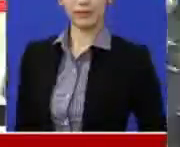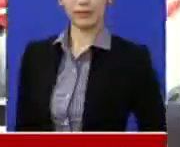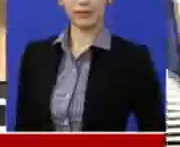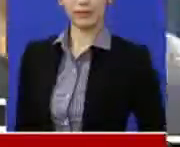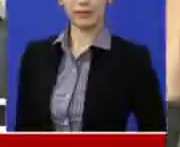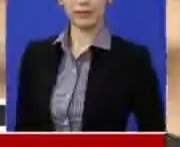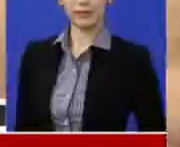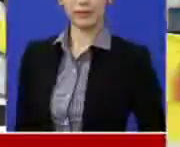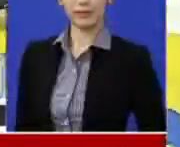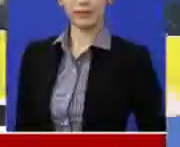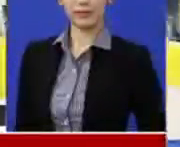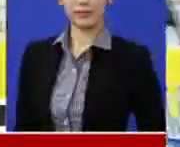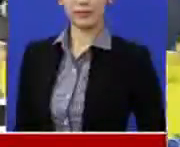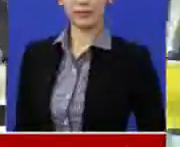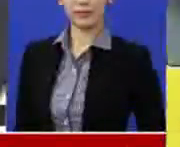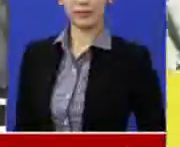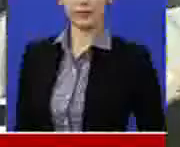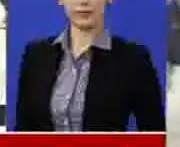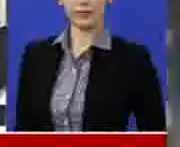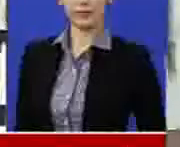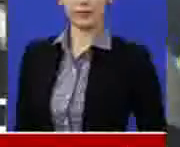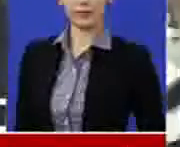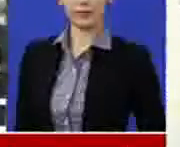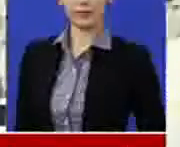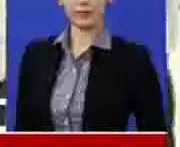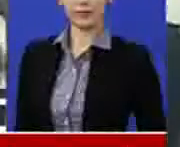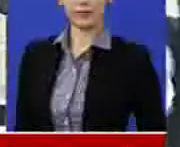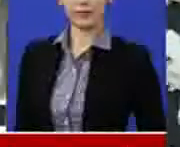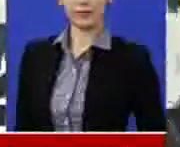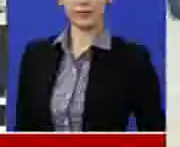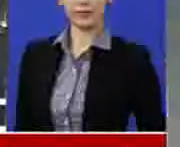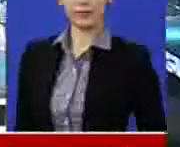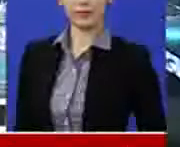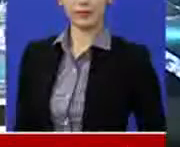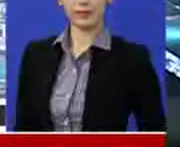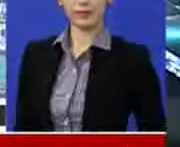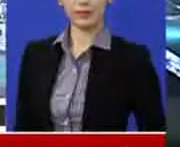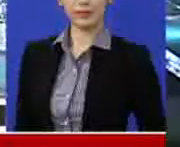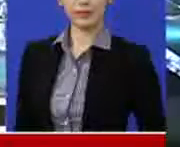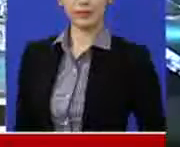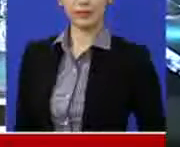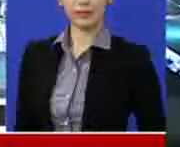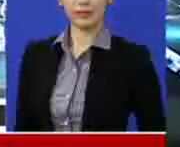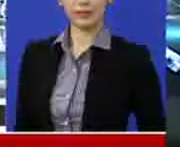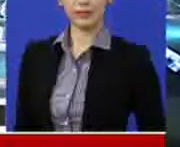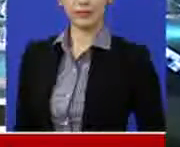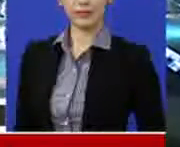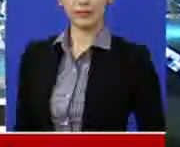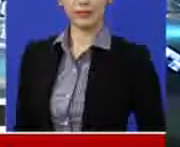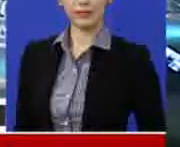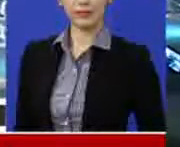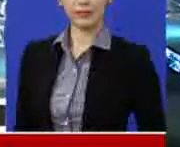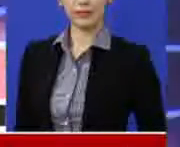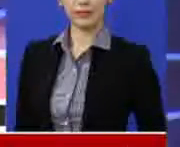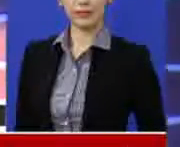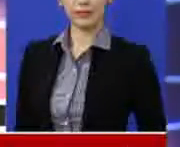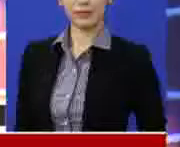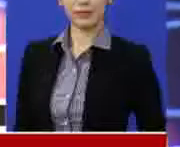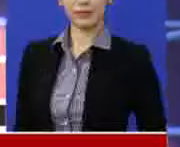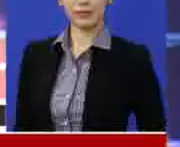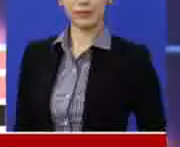성화봉송, 올림픽 규모의 개회식으로 눈길을 끌었습니다. 예. 네, 모두 47개 종목, 17개 시도